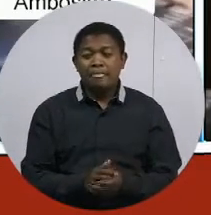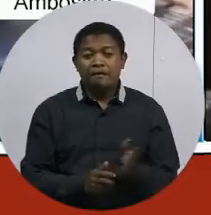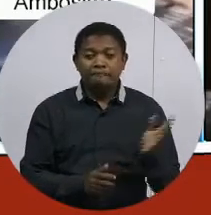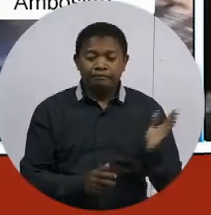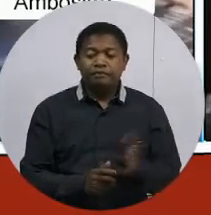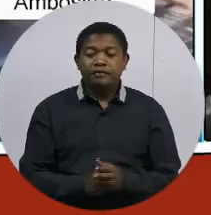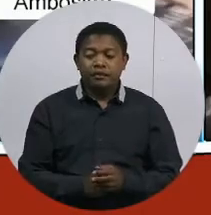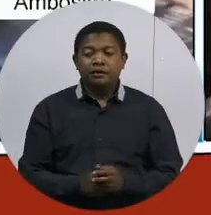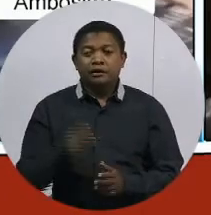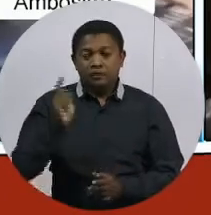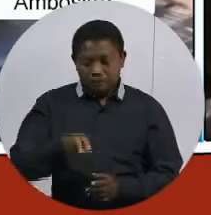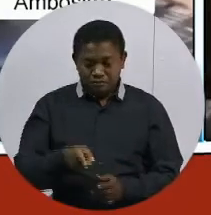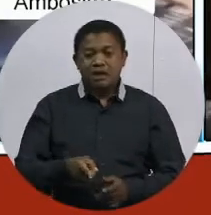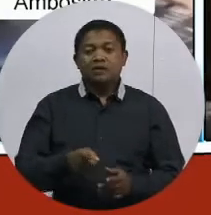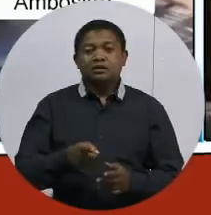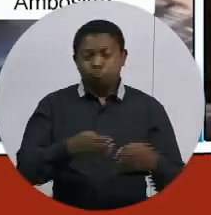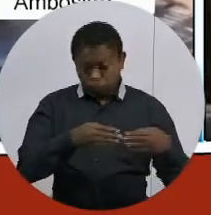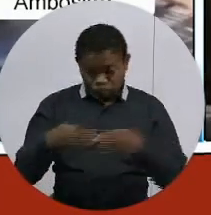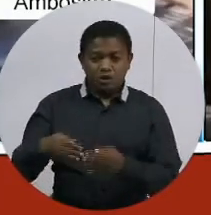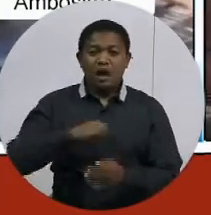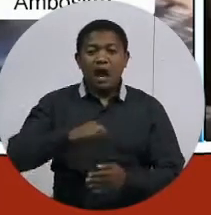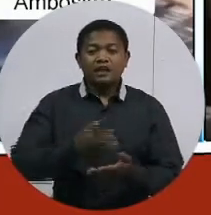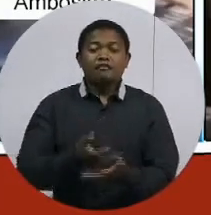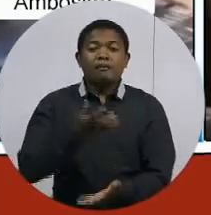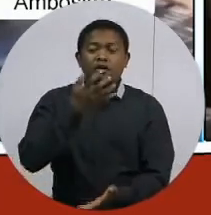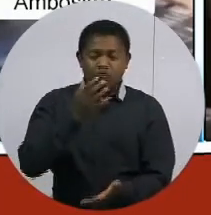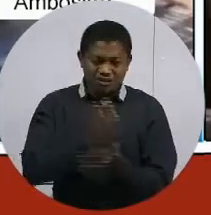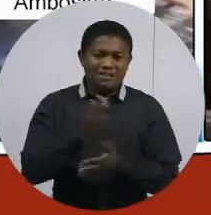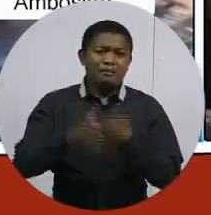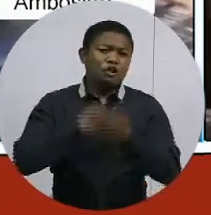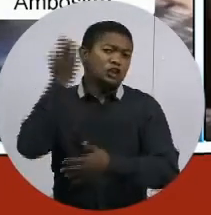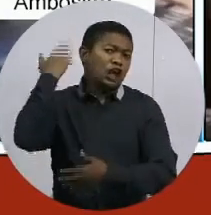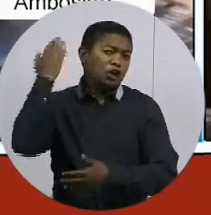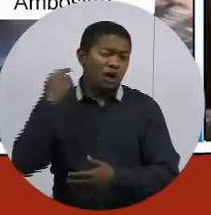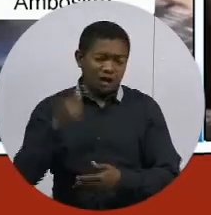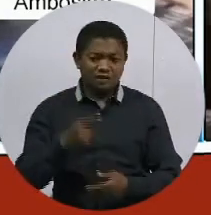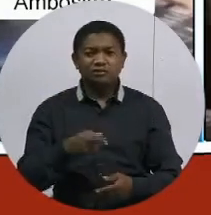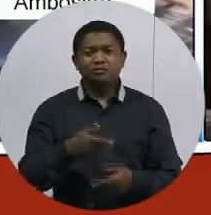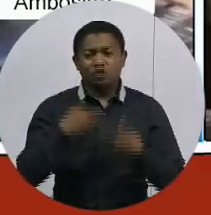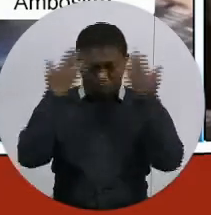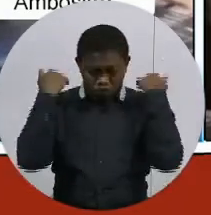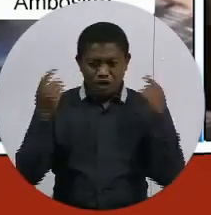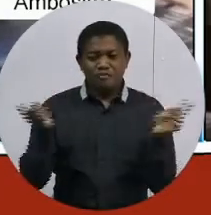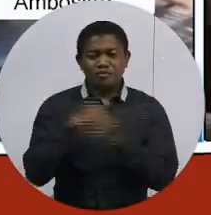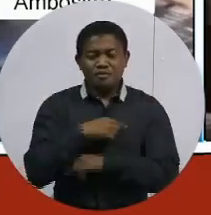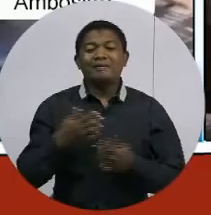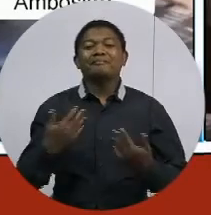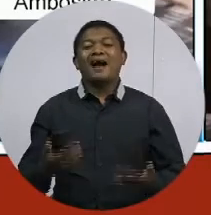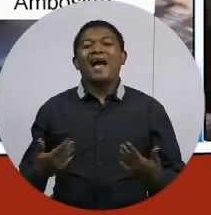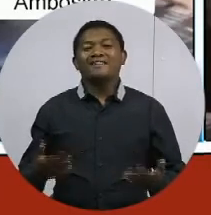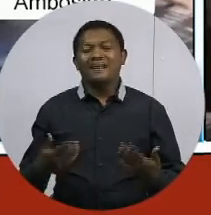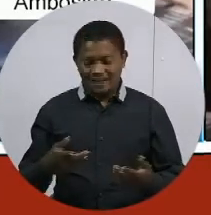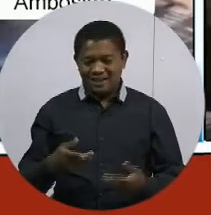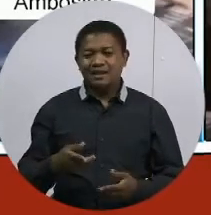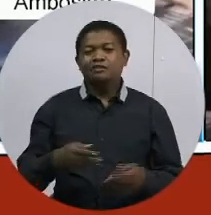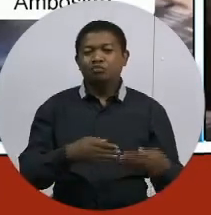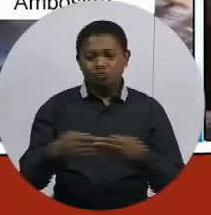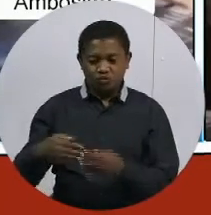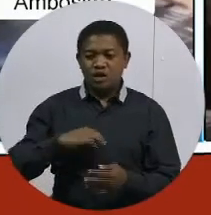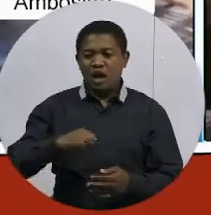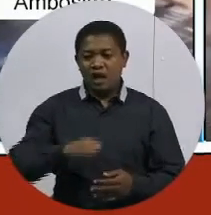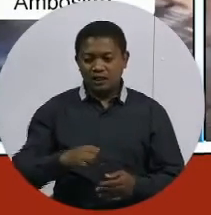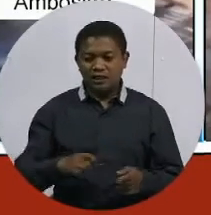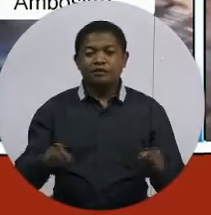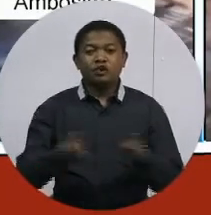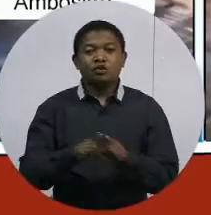asa fampandrosoana efa natao mba hahafahana manamaivana ny fiatrehan'ny vahoakan'ny fiainana aorian'izy ofisiny ame anara-pahasalamana